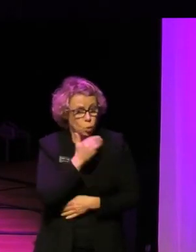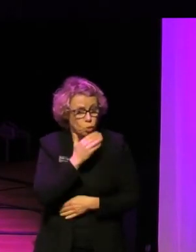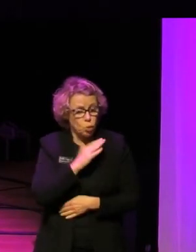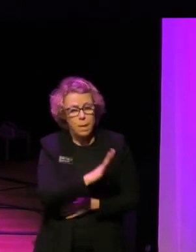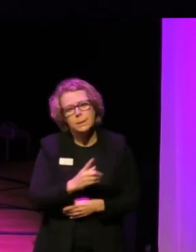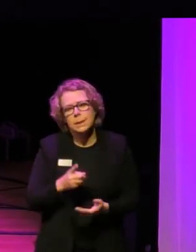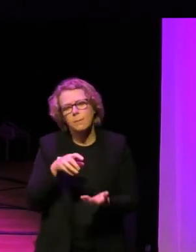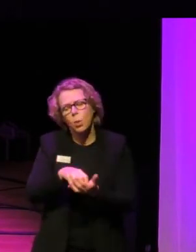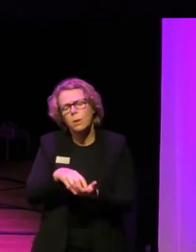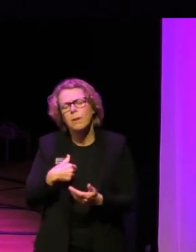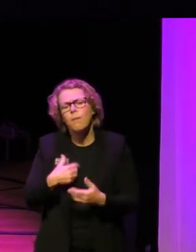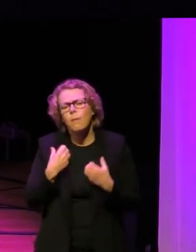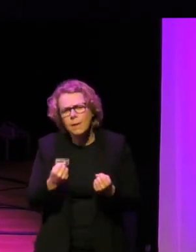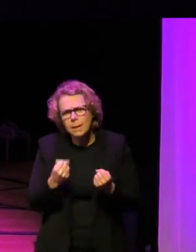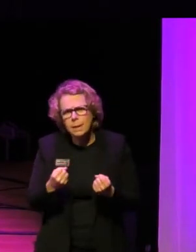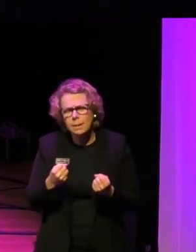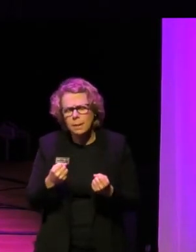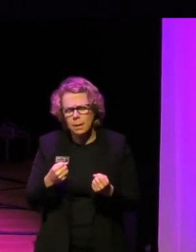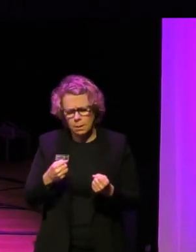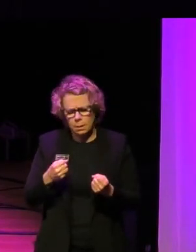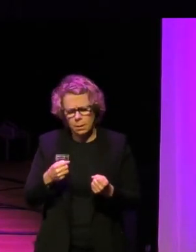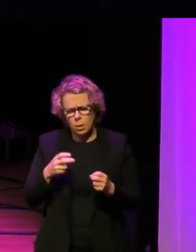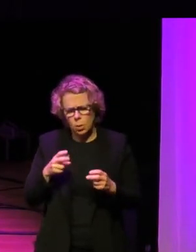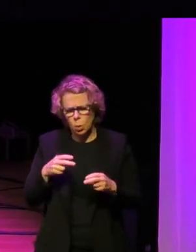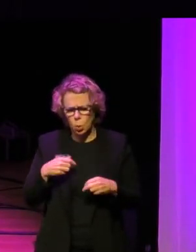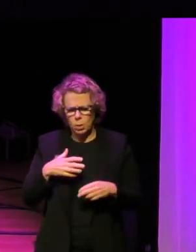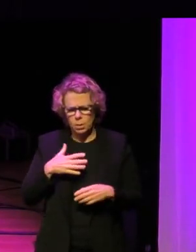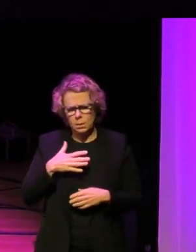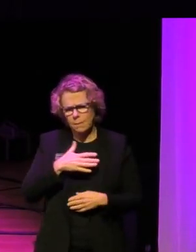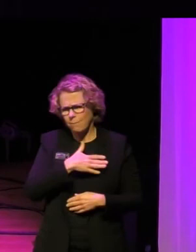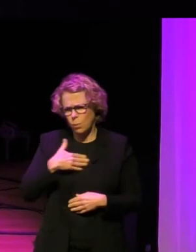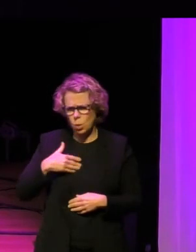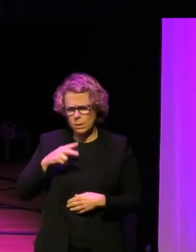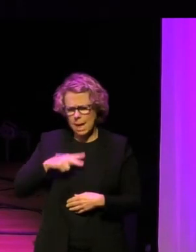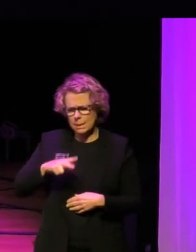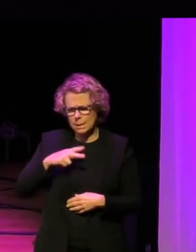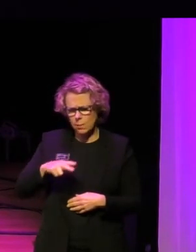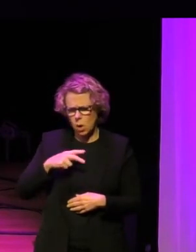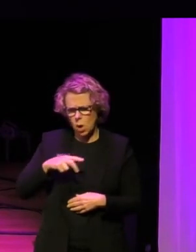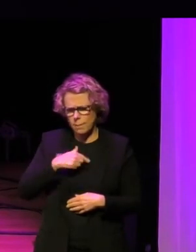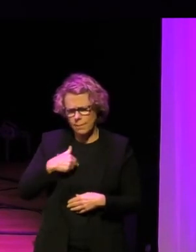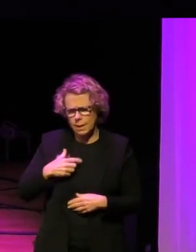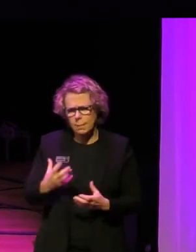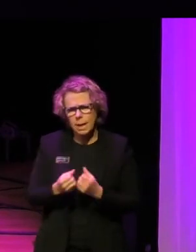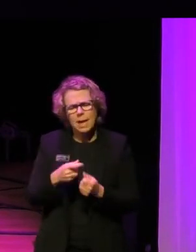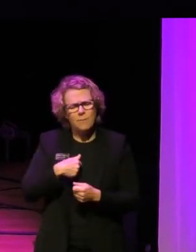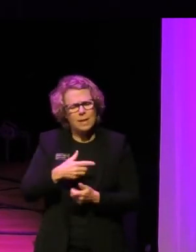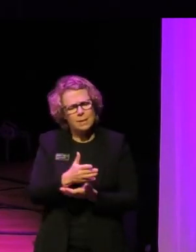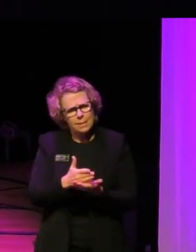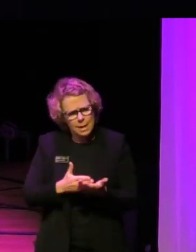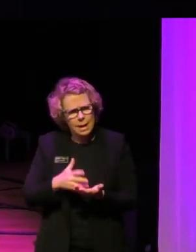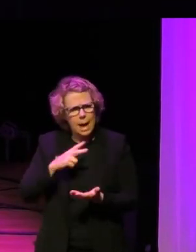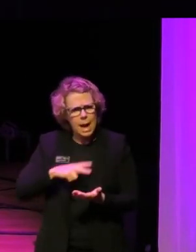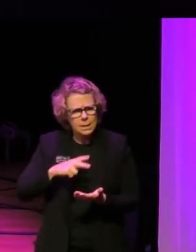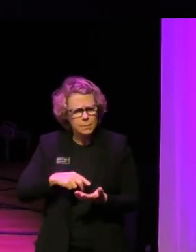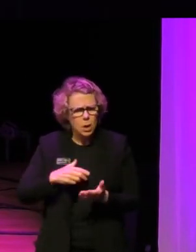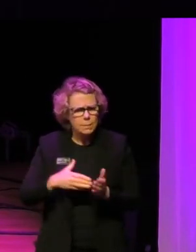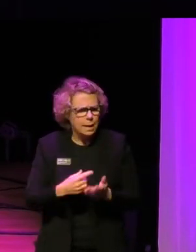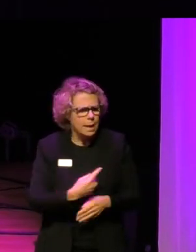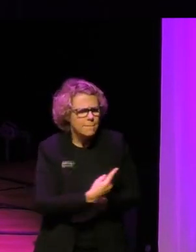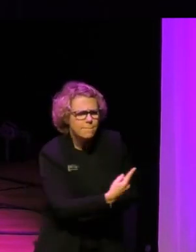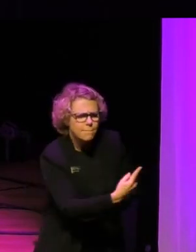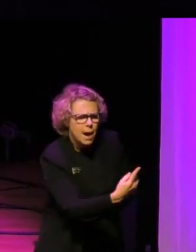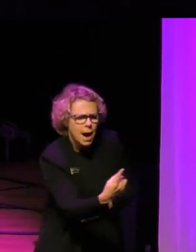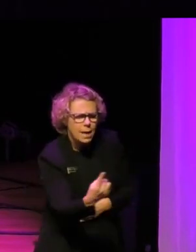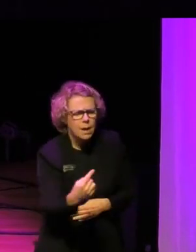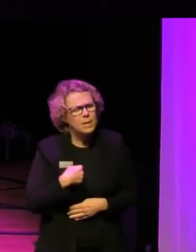att hur det känns, det ansvar som vi bära just nu, det är att vi delar ansvar på varenda person. Det är